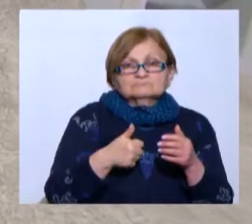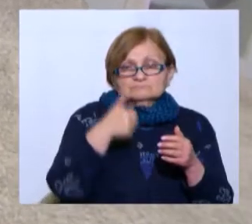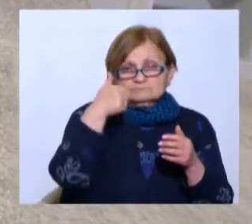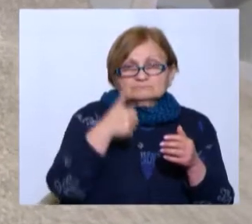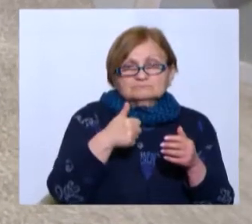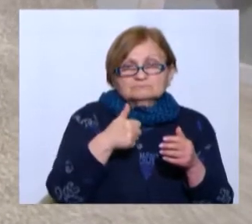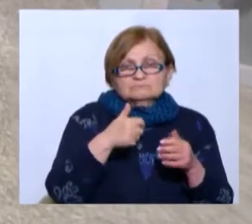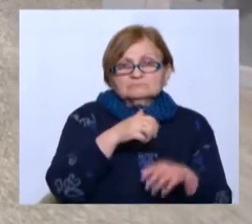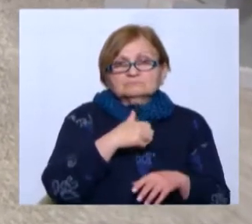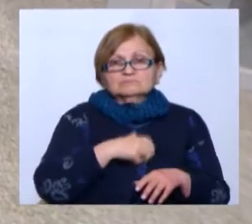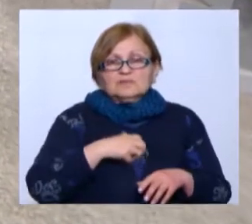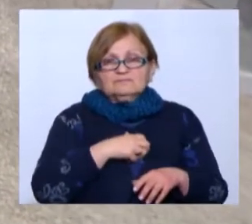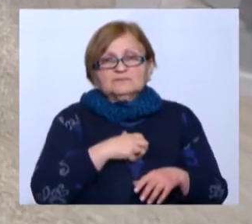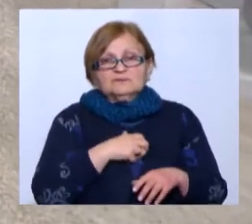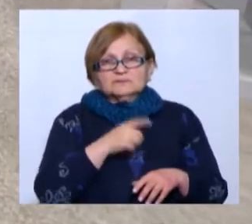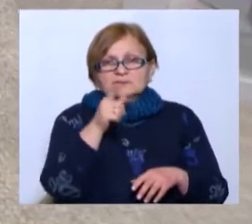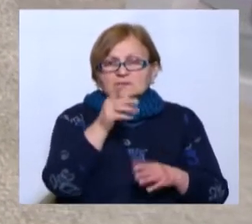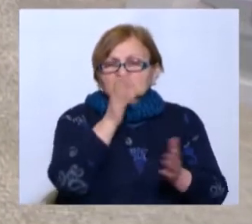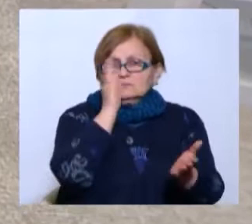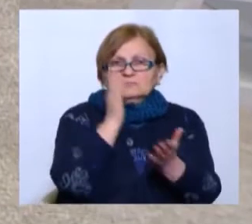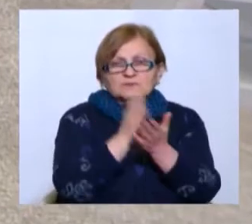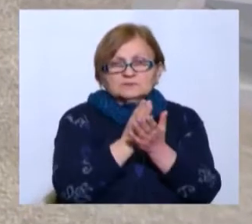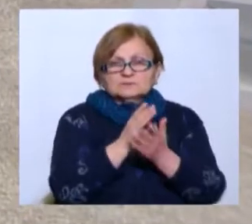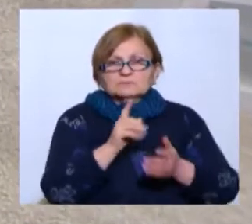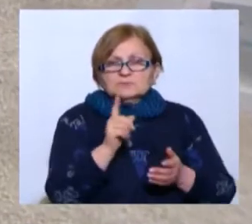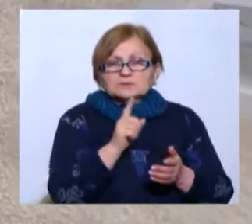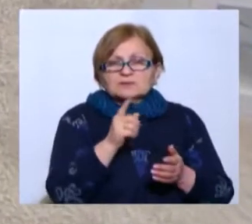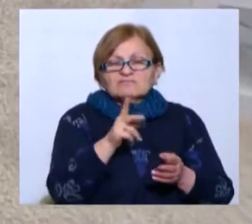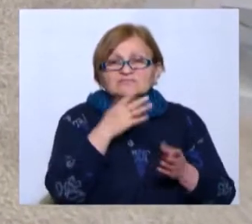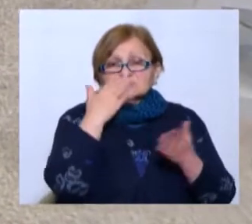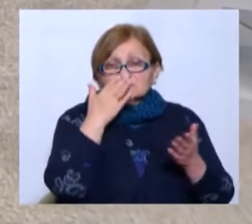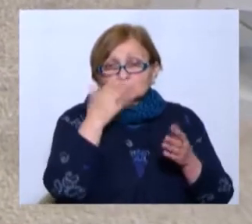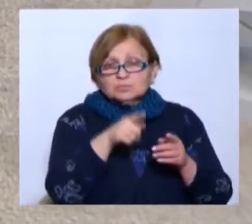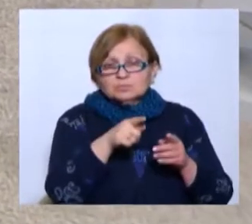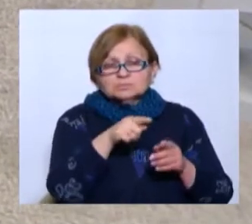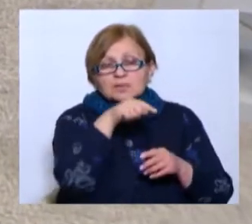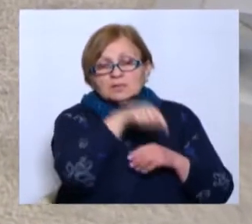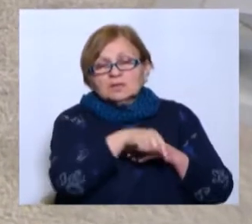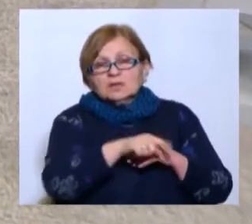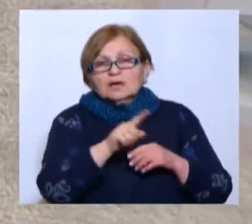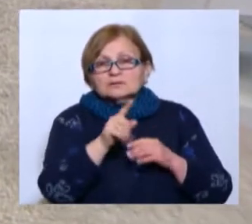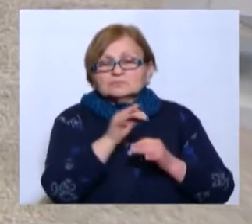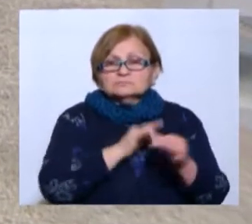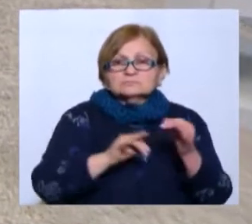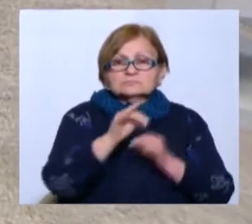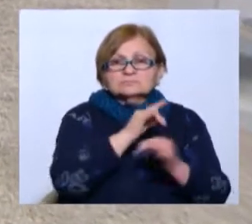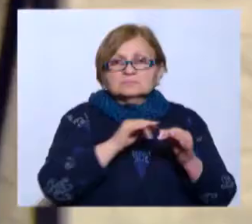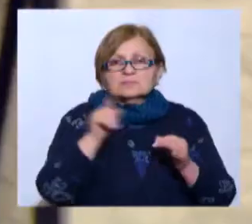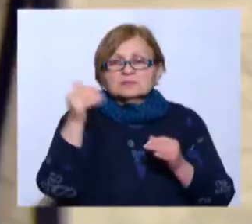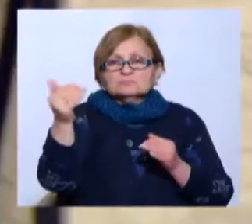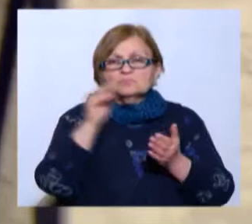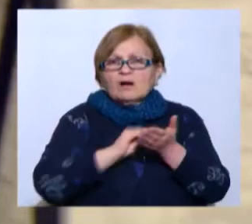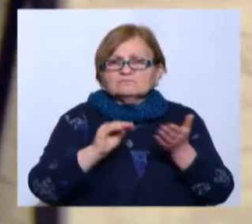მასშასადამე პირველი, ანუ მთავარი არგუმენტი გამიზნულია მკითხველს დაუსაბუთოს, რატომ არის თეზისში წარმოდგენილი მსჯელობა, ანუ ავტორის